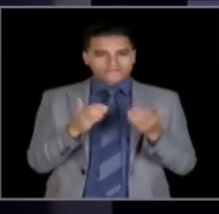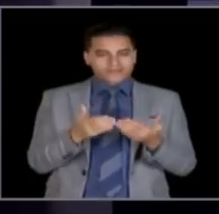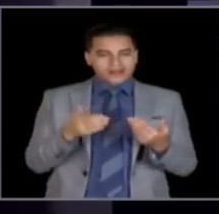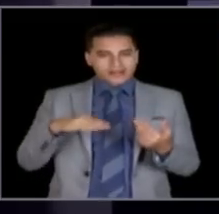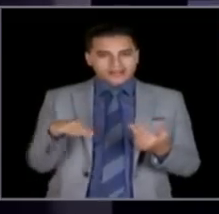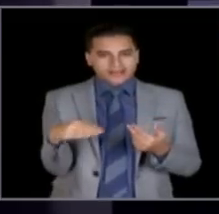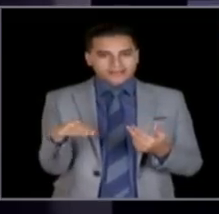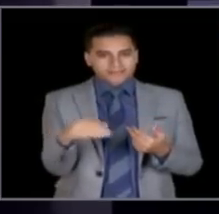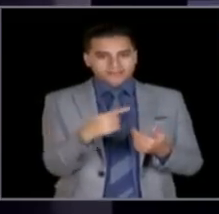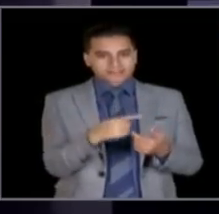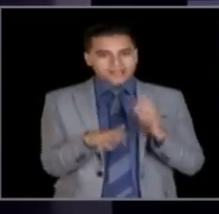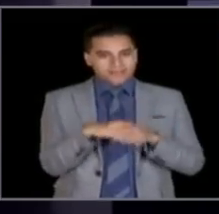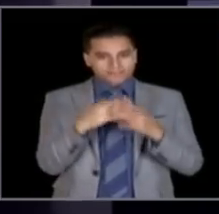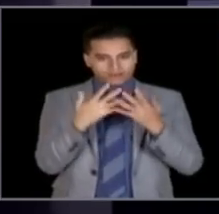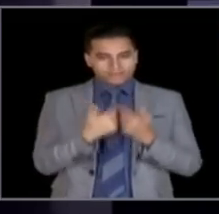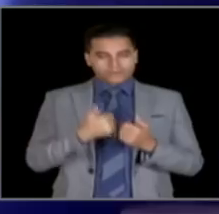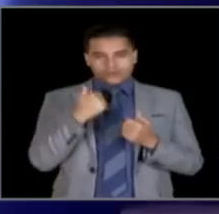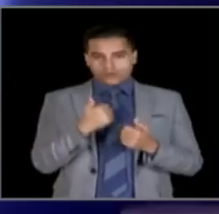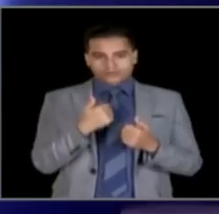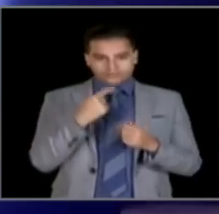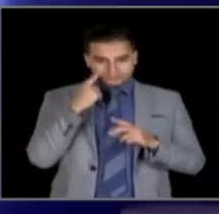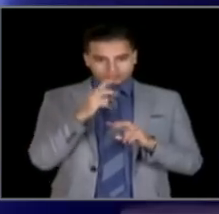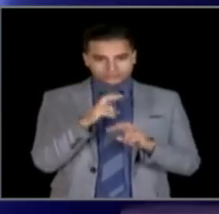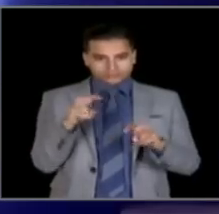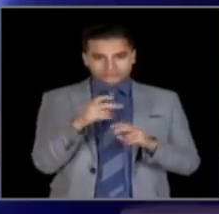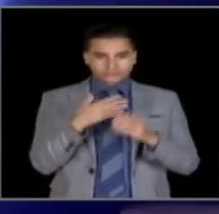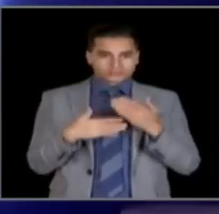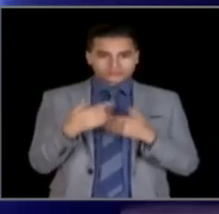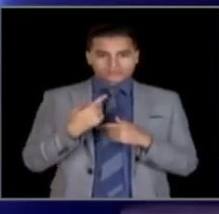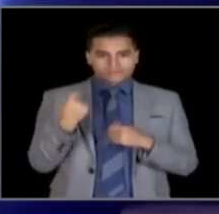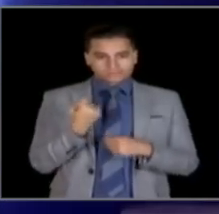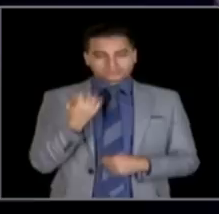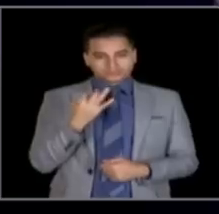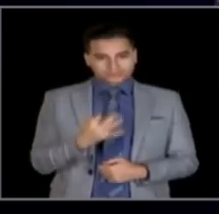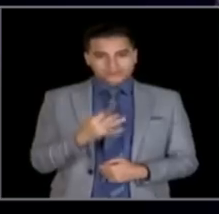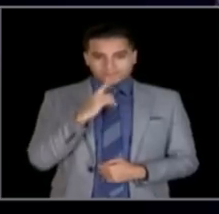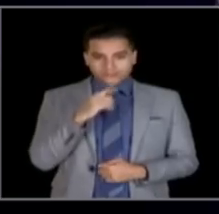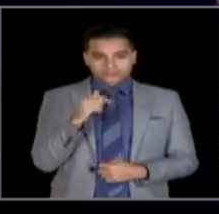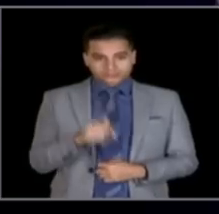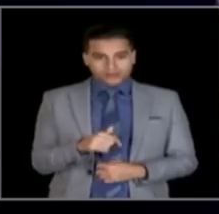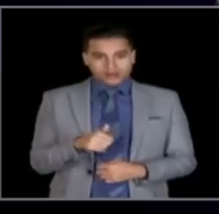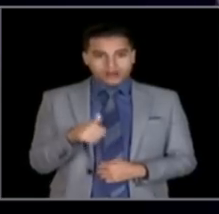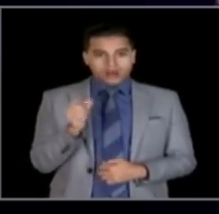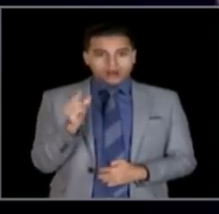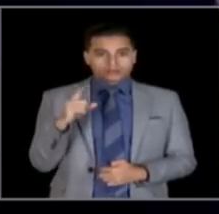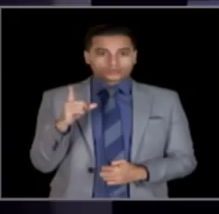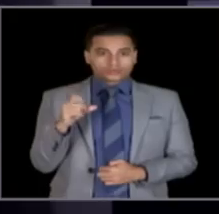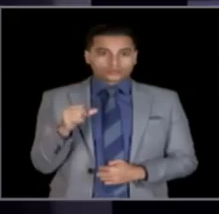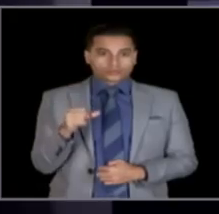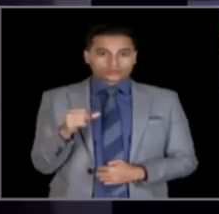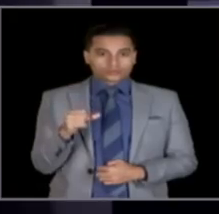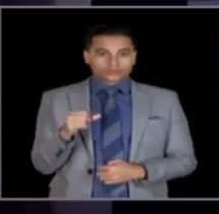أليجيتورز، محقق نتائج كويسة، تابعنا نتائجه في الفترة اللي فاتت. لا لكن النهاردة أندرو صفوت مش